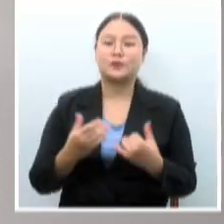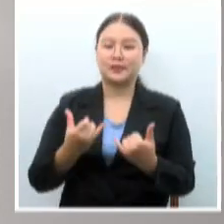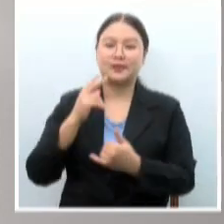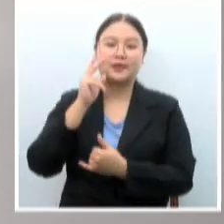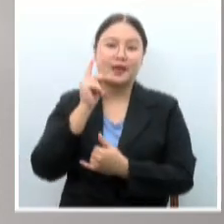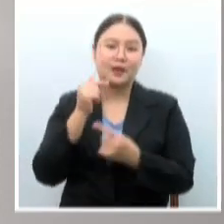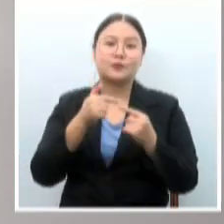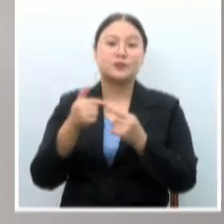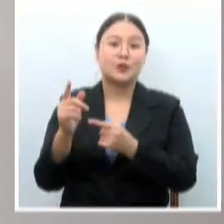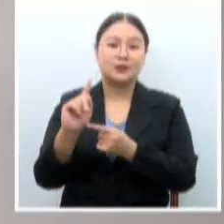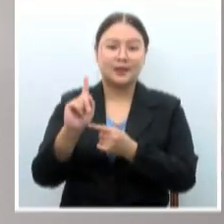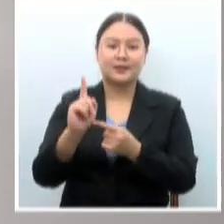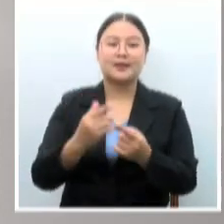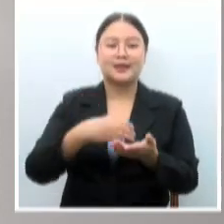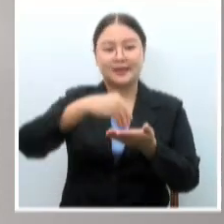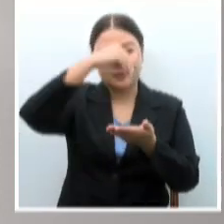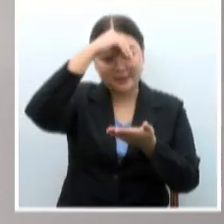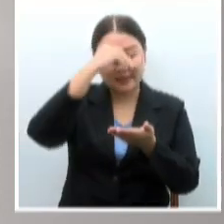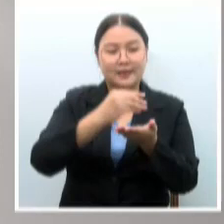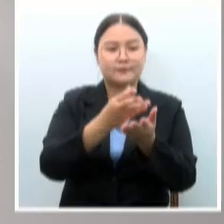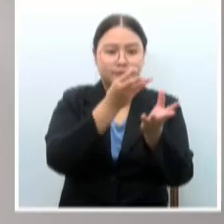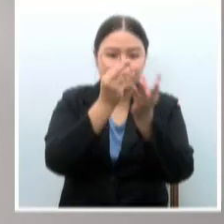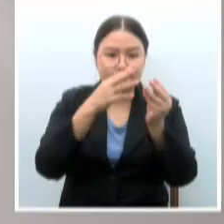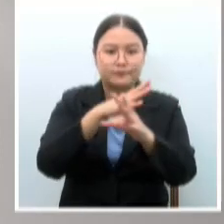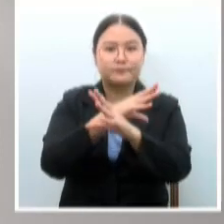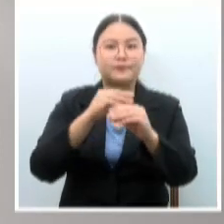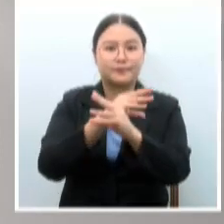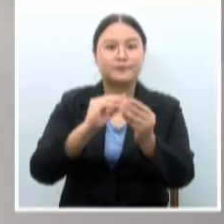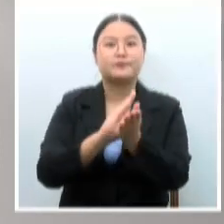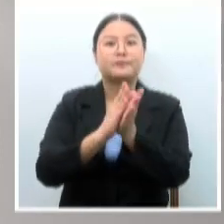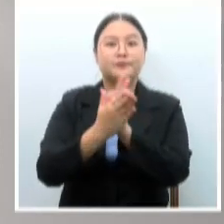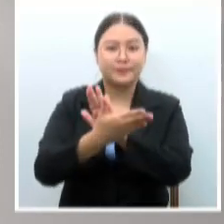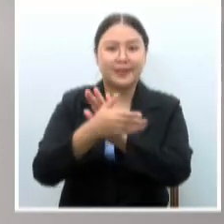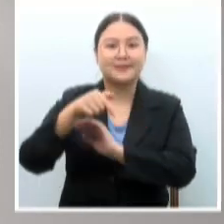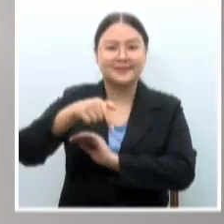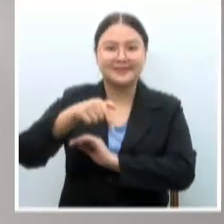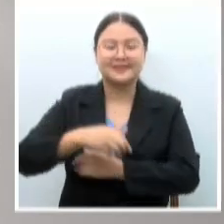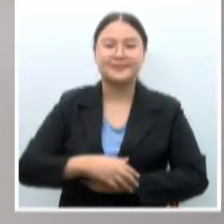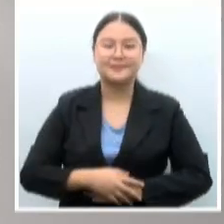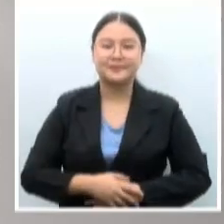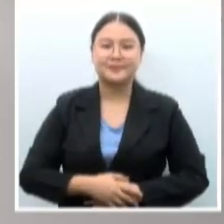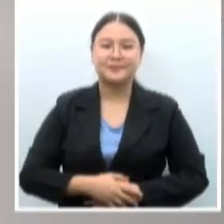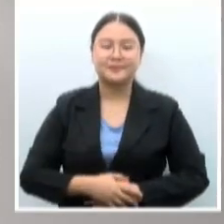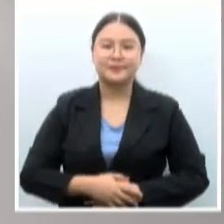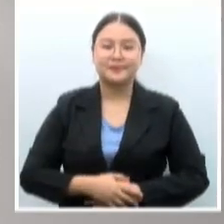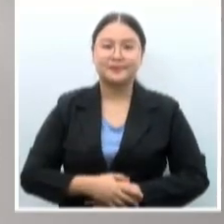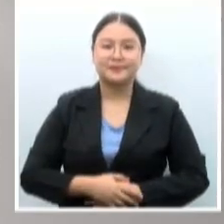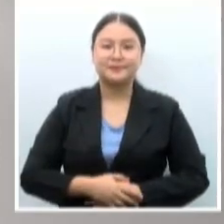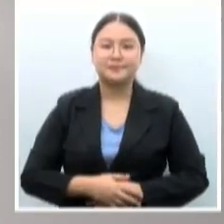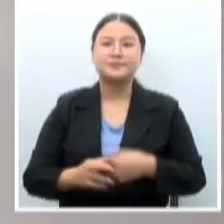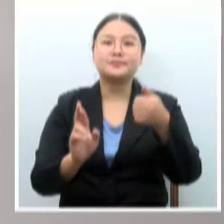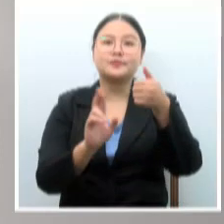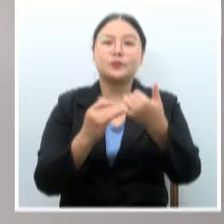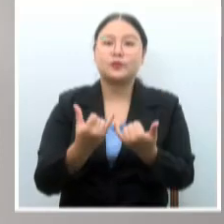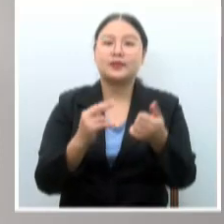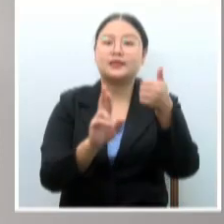กับช่วงแลกเปลี่ยนเรียนรู้กับครูสปท.นะคะซึ่งในวันนี้ค่ะท่านดร.เกตทิพย์สุภาวณิชท่านรองเลขาธิการคณะกรรมการการศึกษาขั้นพื้นฐานนะคะ